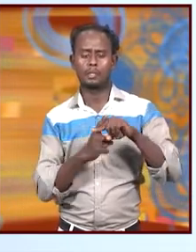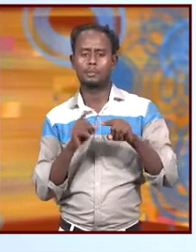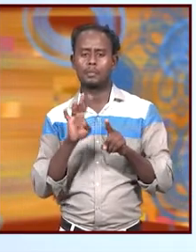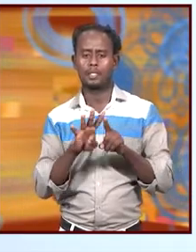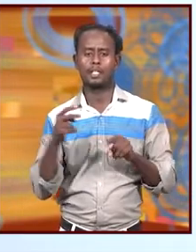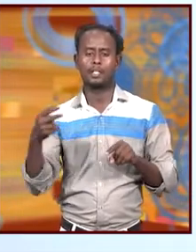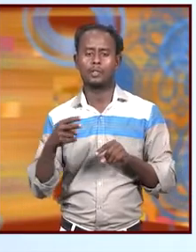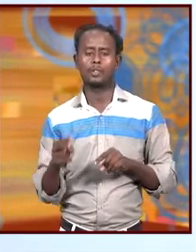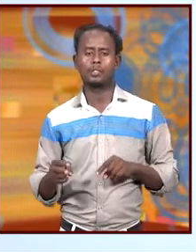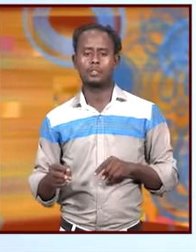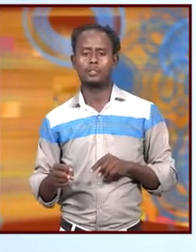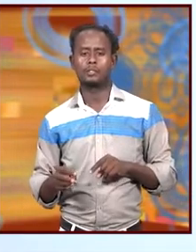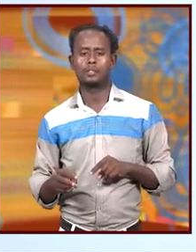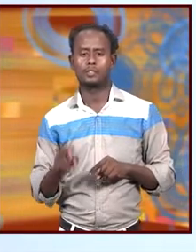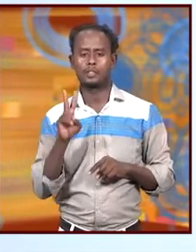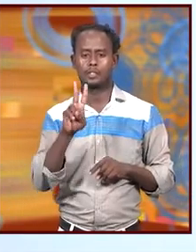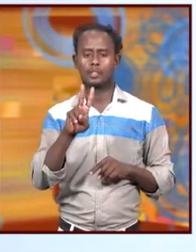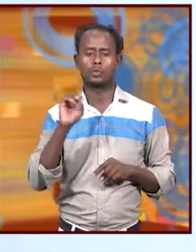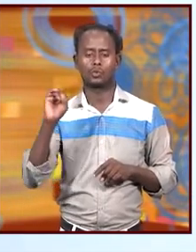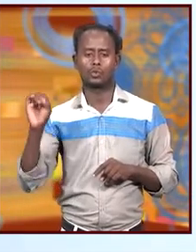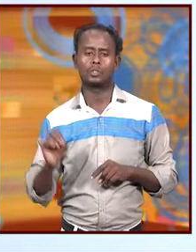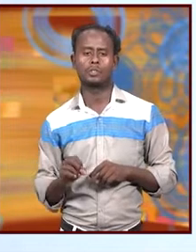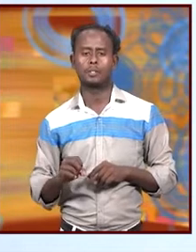2B + 14 இஸ் ஈக்குவல் டு